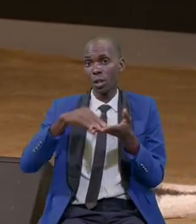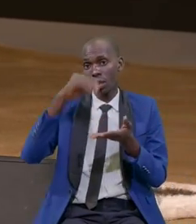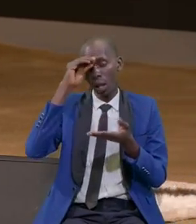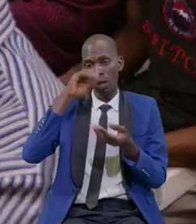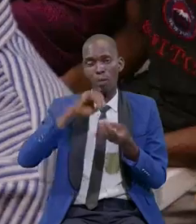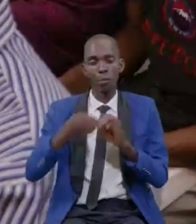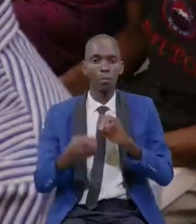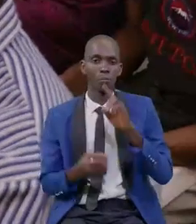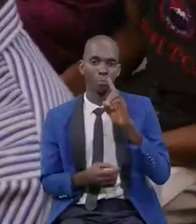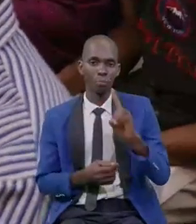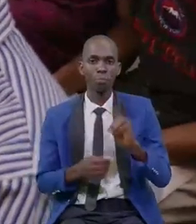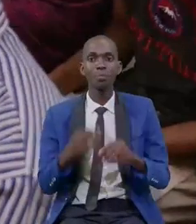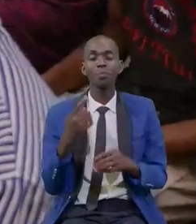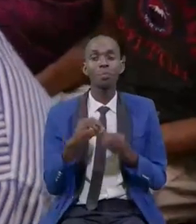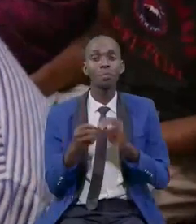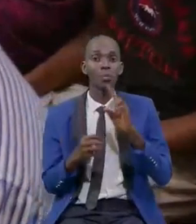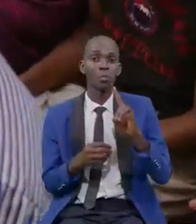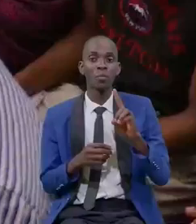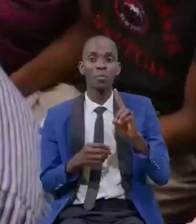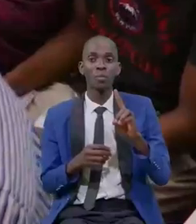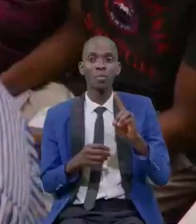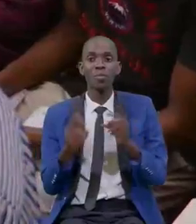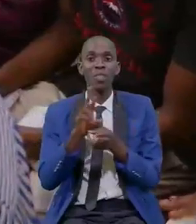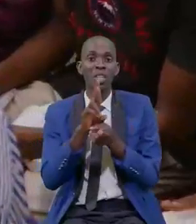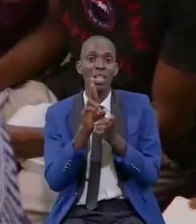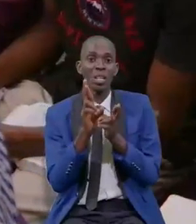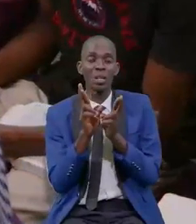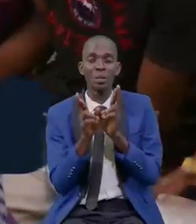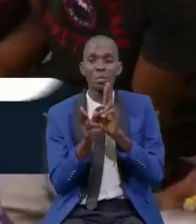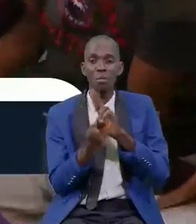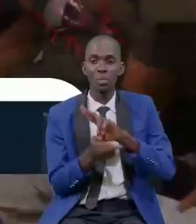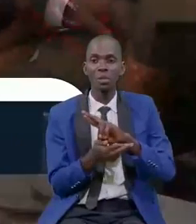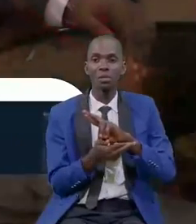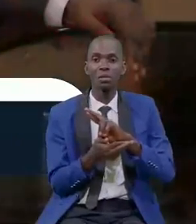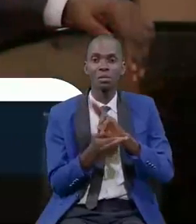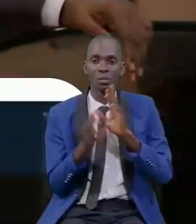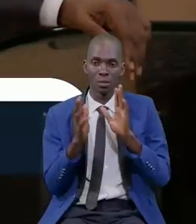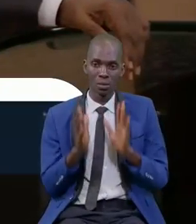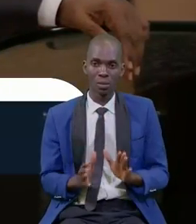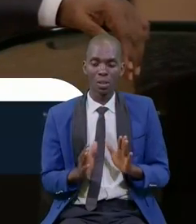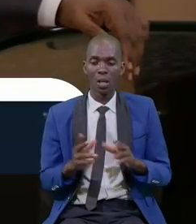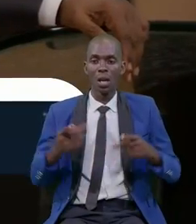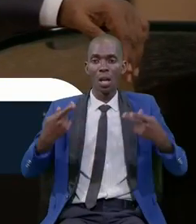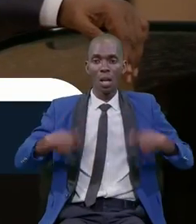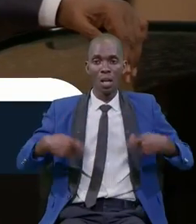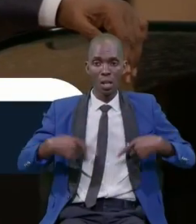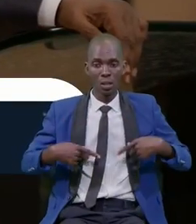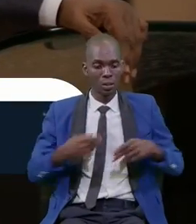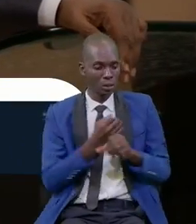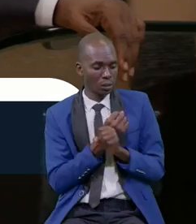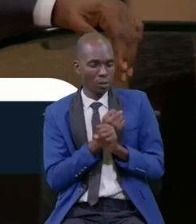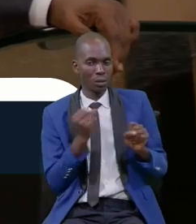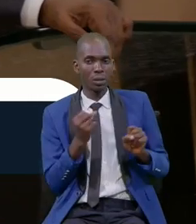Numéro 1, nous allons voir la repentance. Nous allons voir les prostituées